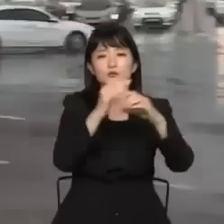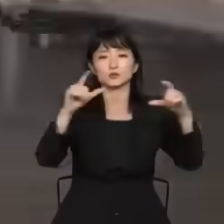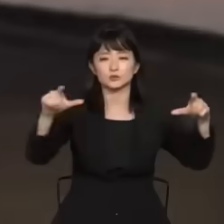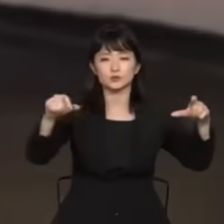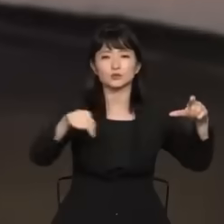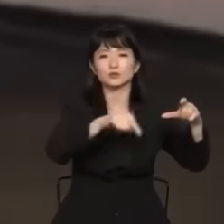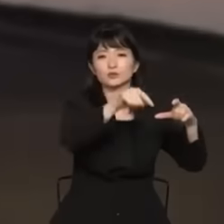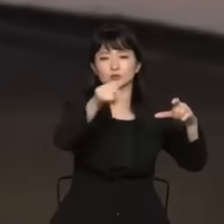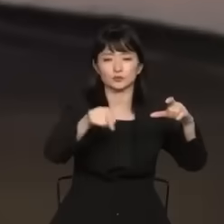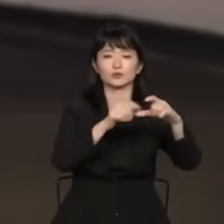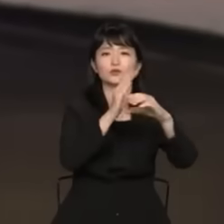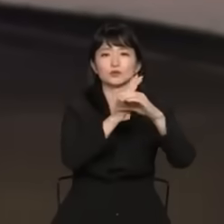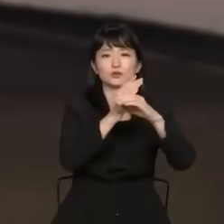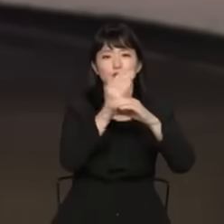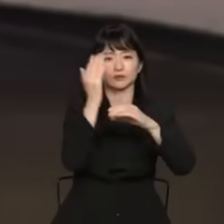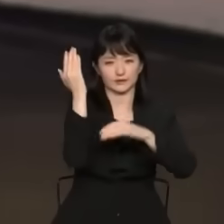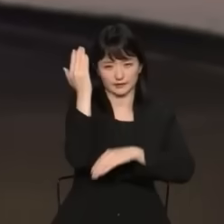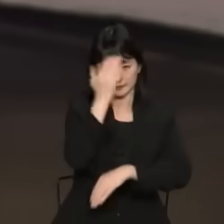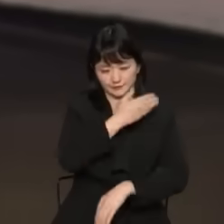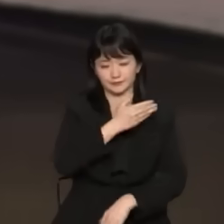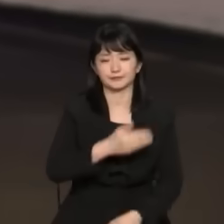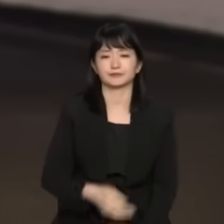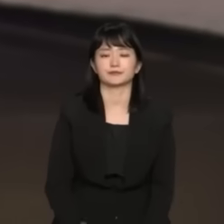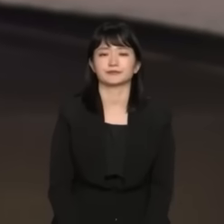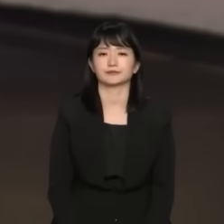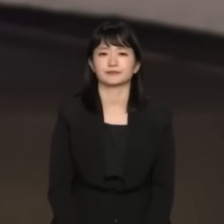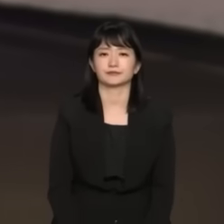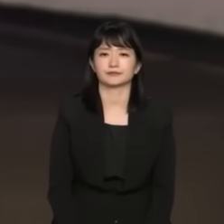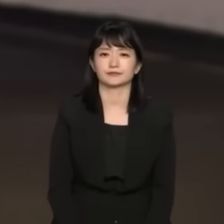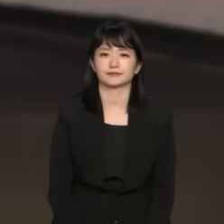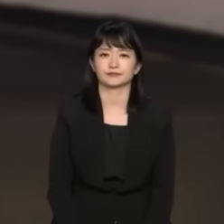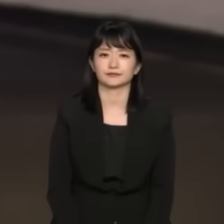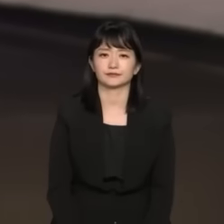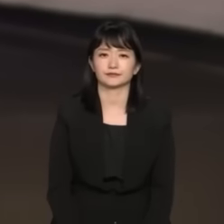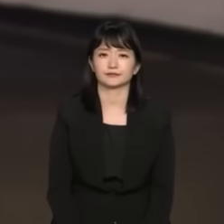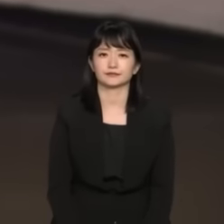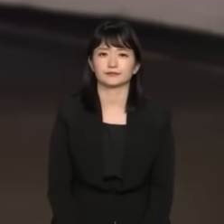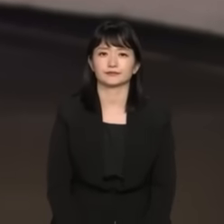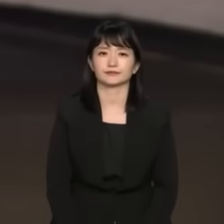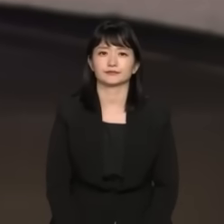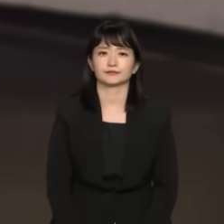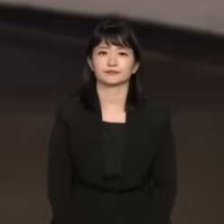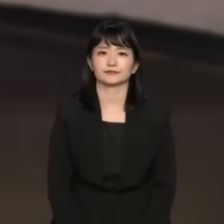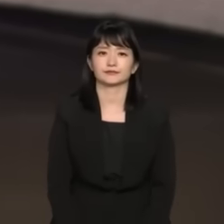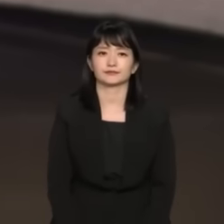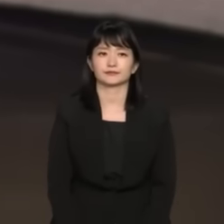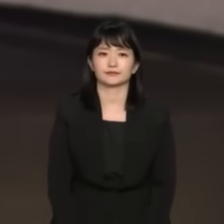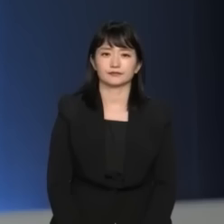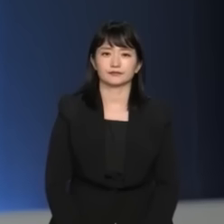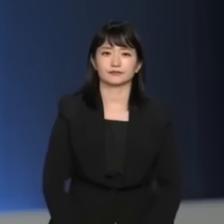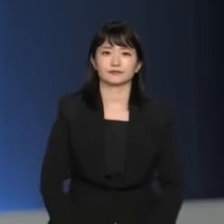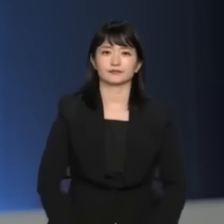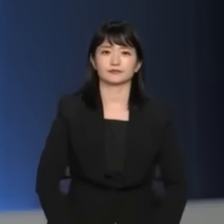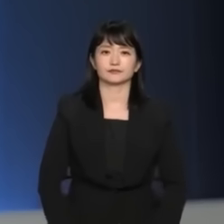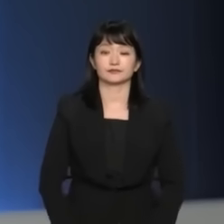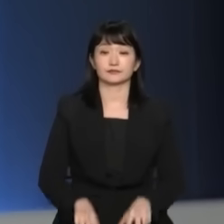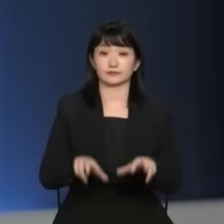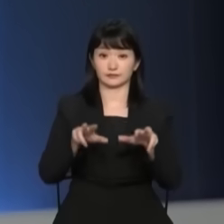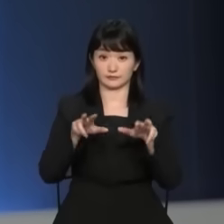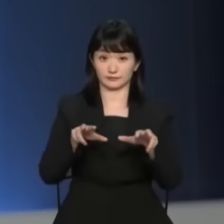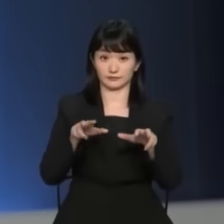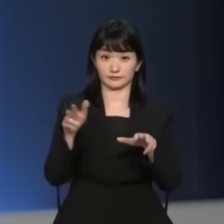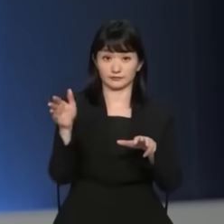중부지방을 중심으로 맑아지겠습니다. 지금까지 미호강변에서 JTBC 조보경입니다. 그럼